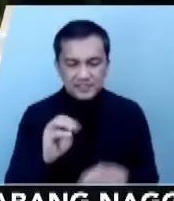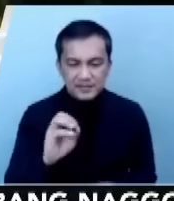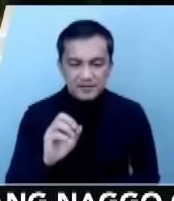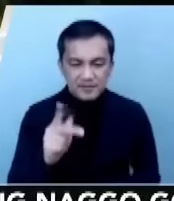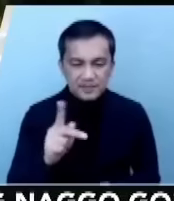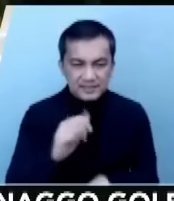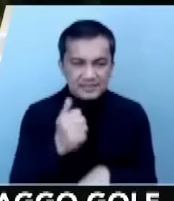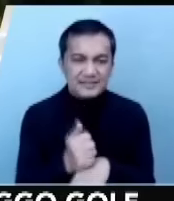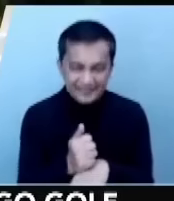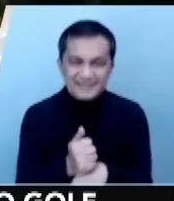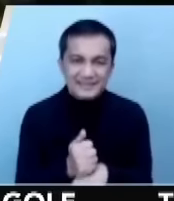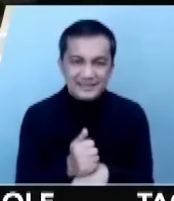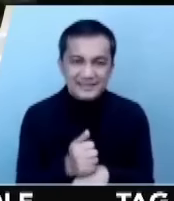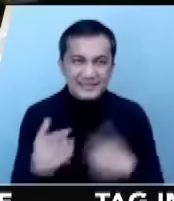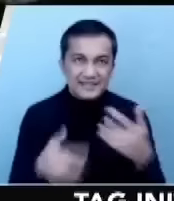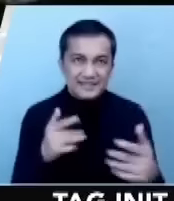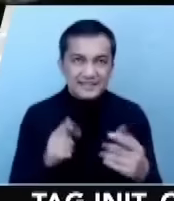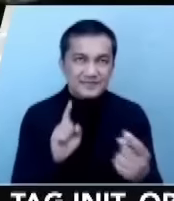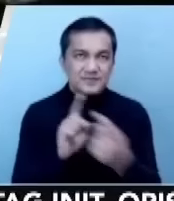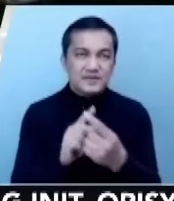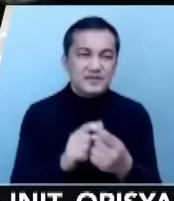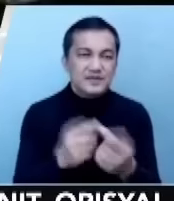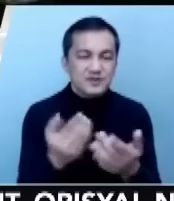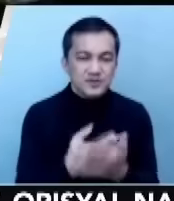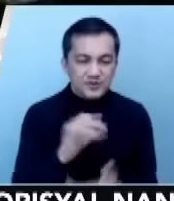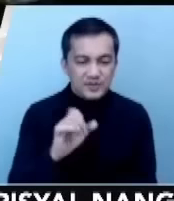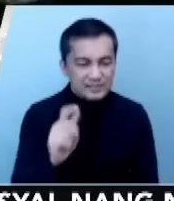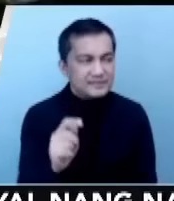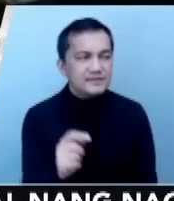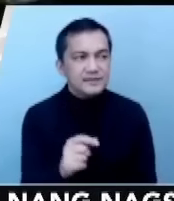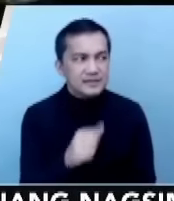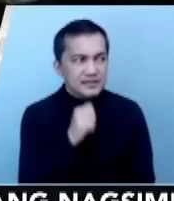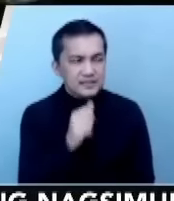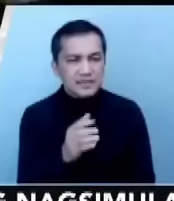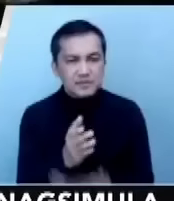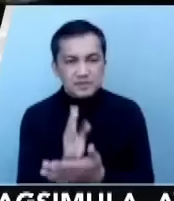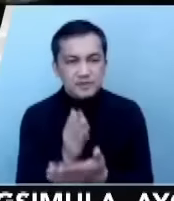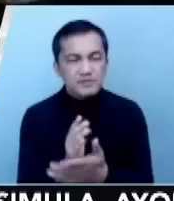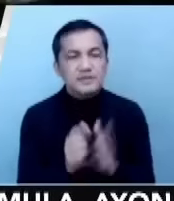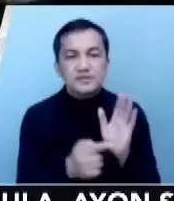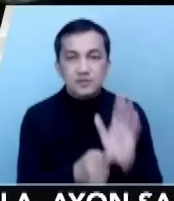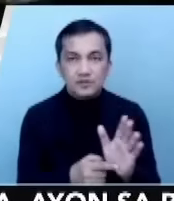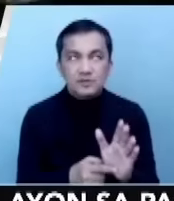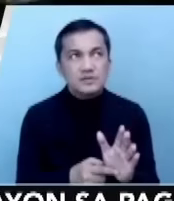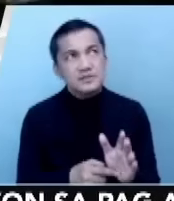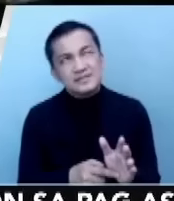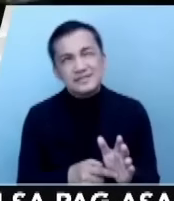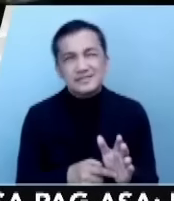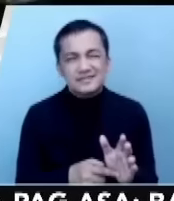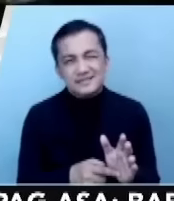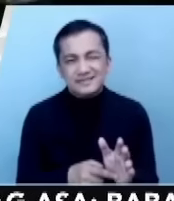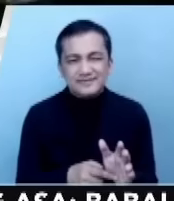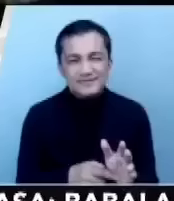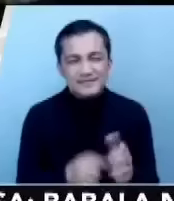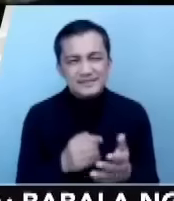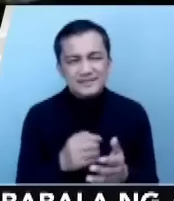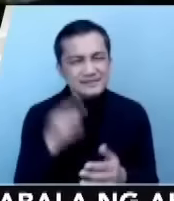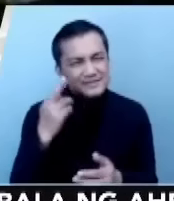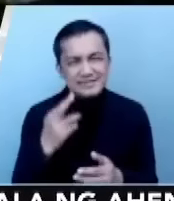Very, very excited to meet the new cast. Hindi siya basta-basta show. Parang for some reason, hindi man